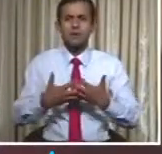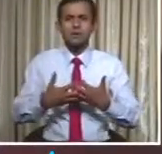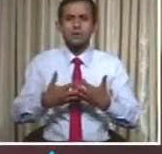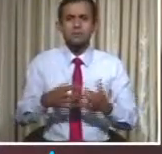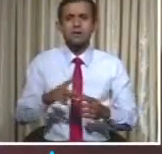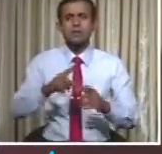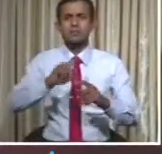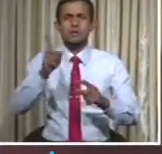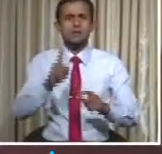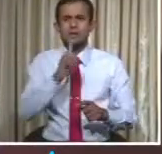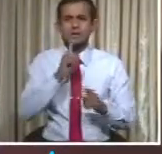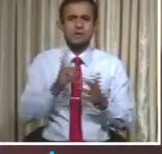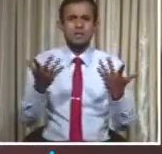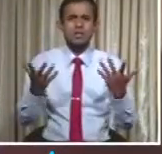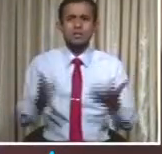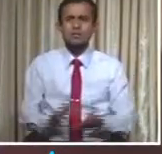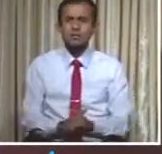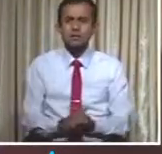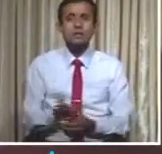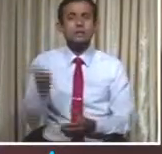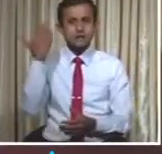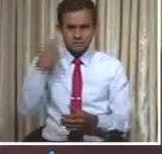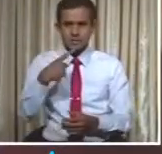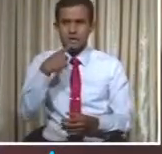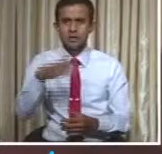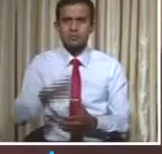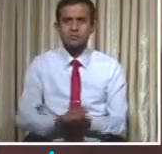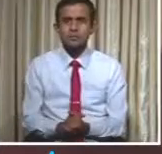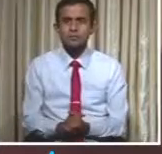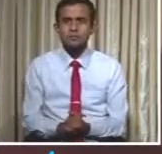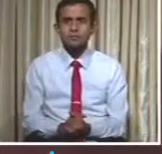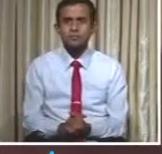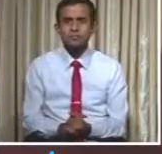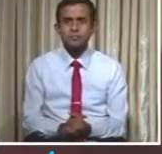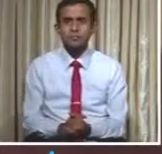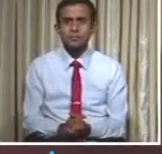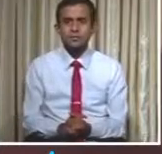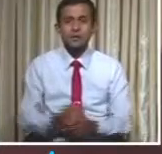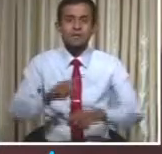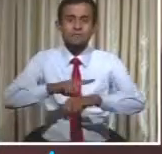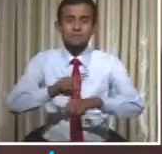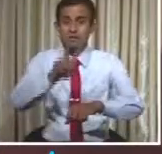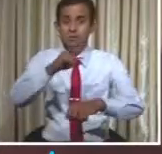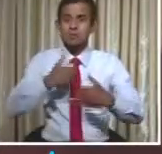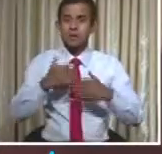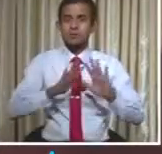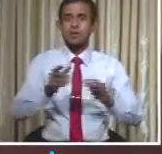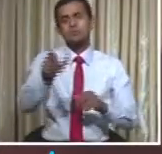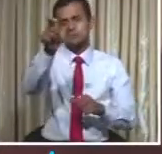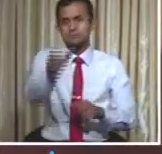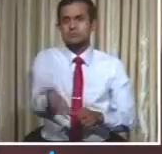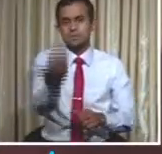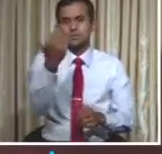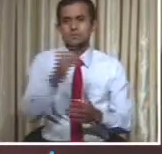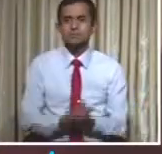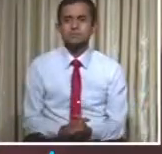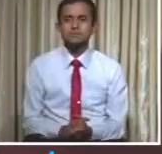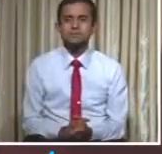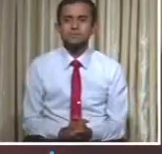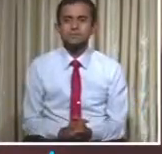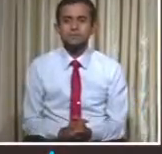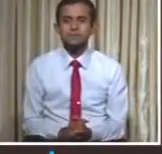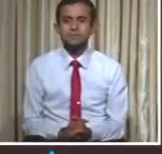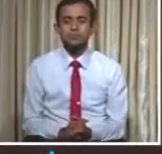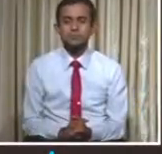10 කියලා මට කියන්න බෑ රෙද්දක් ඇඳගෙන. ඊය පාරත් මම ඒක කිව්වා. විනාඩි දෙකක් මගෙන් ගන්න එපා ඔබතුමාලගෙන් ගන්න.